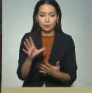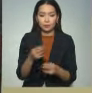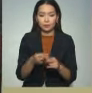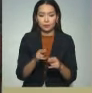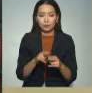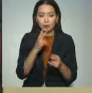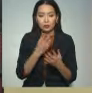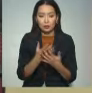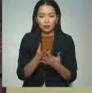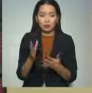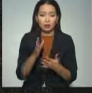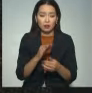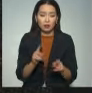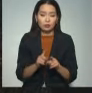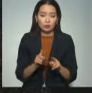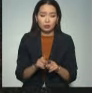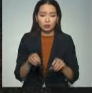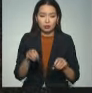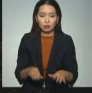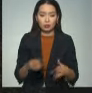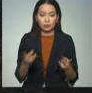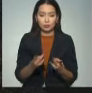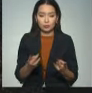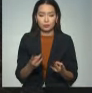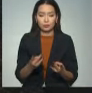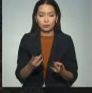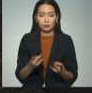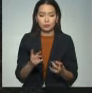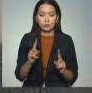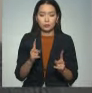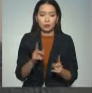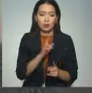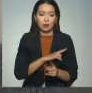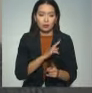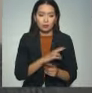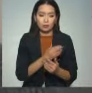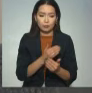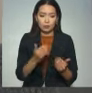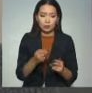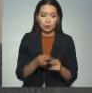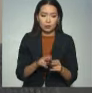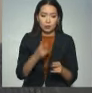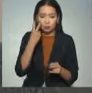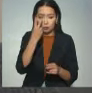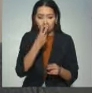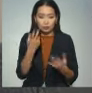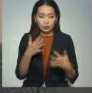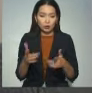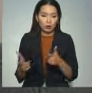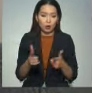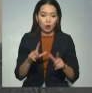әрі шешім тапқапты. Жер учаскесінде гидрант дейді, пожарный гидрант әлі істемейді. 2 жыл болыпты.